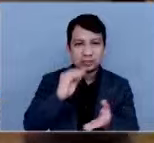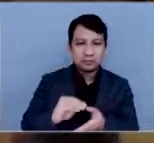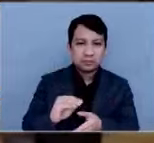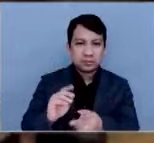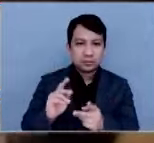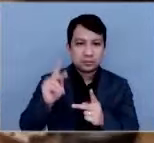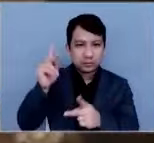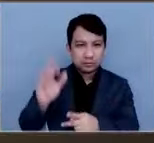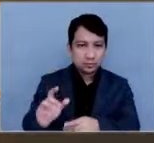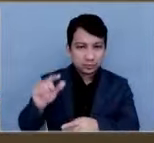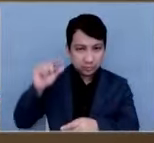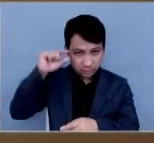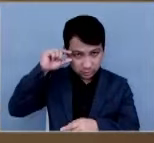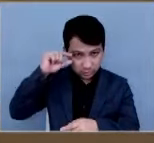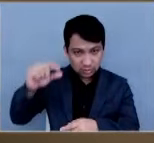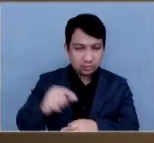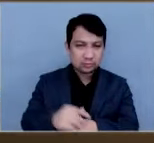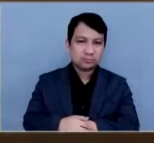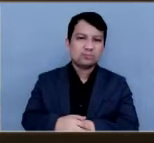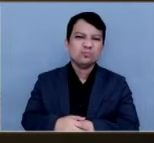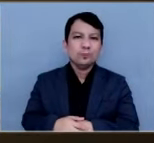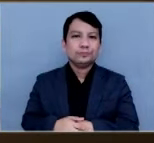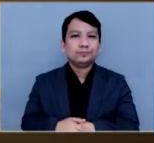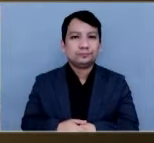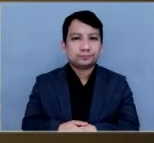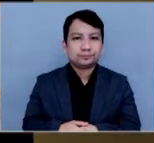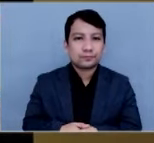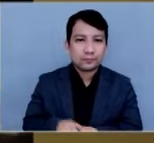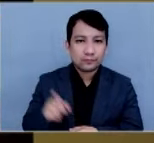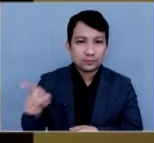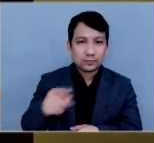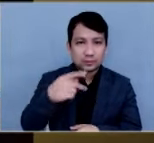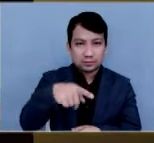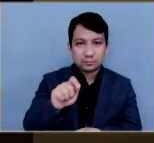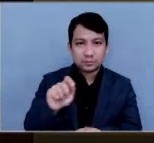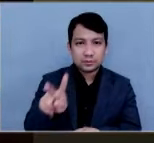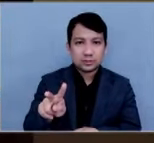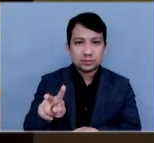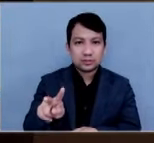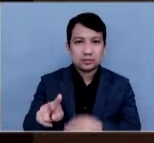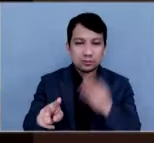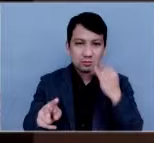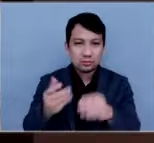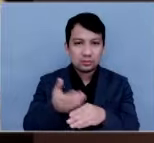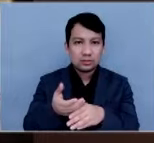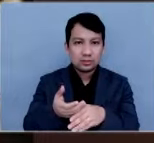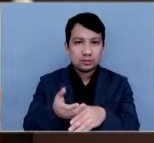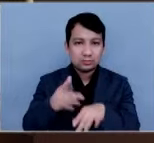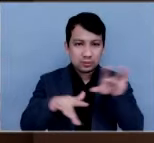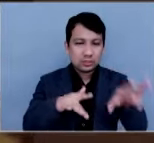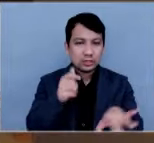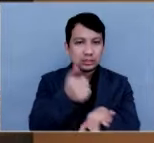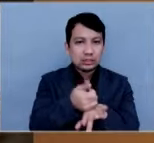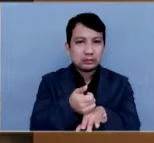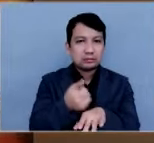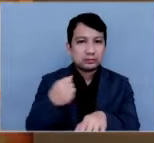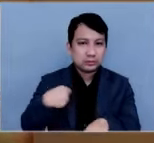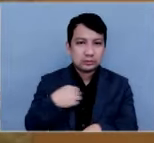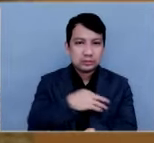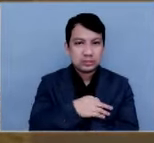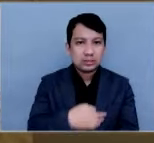Apollo Kibuloy. Hindi rin nakaligtas ang sasakyan ng PTV matapos ding harasin ang mga crew nito.